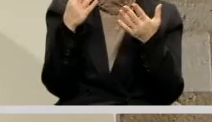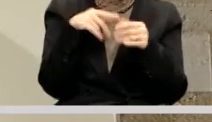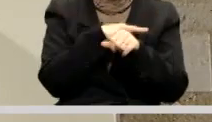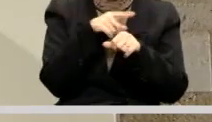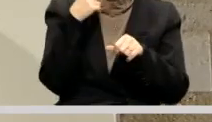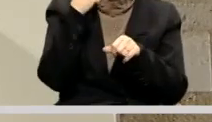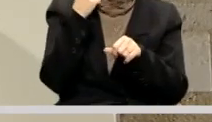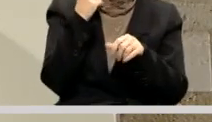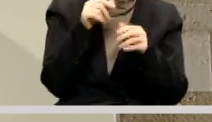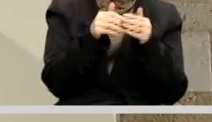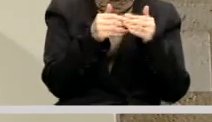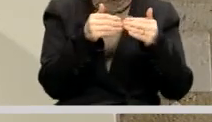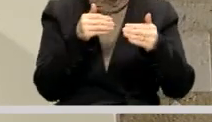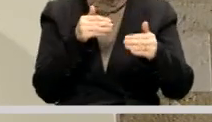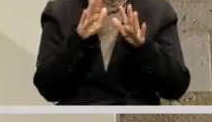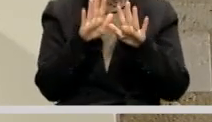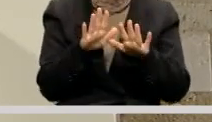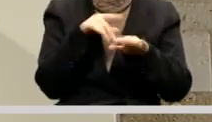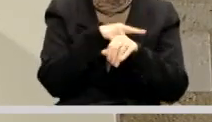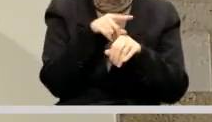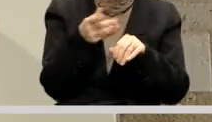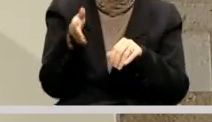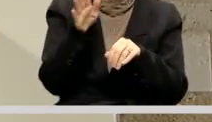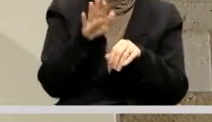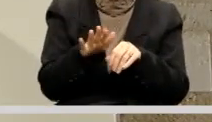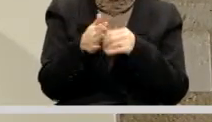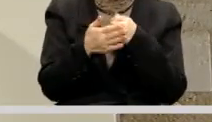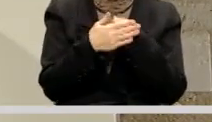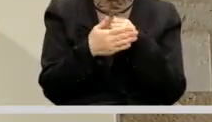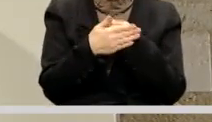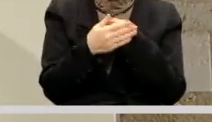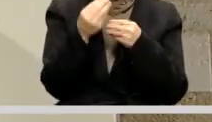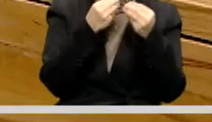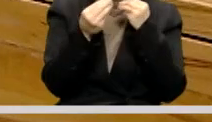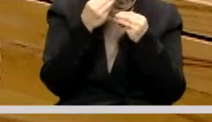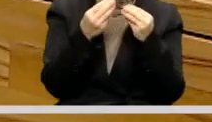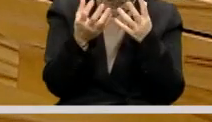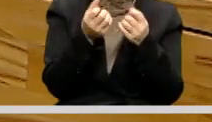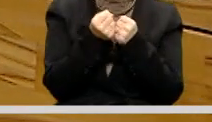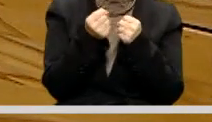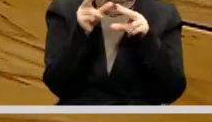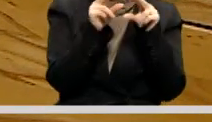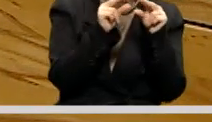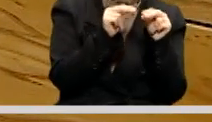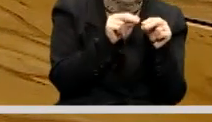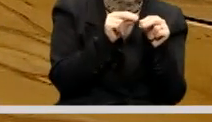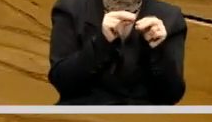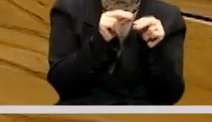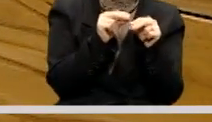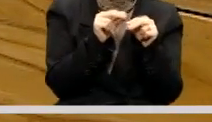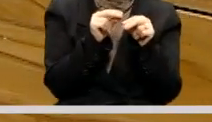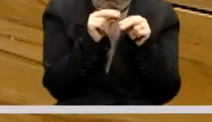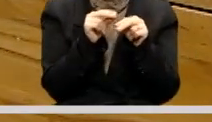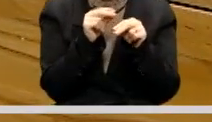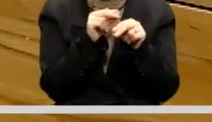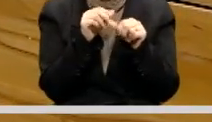şeker kaynaklarından uzaklaşabildiğimizde diğer yardımcı takviye edici gıdaları kullanmak uykuya geçişi ve uyku